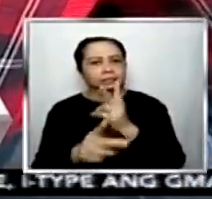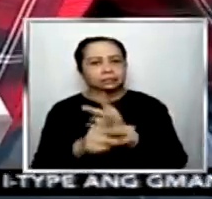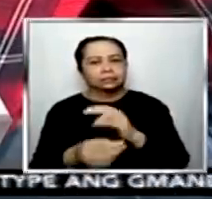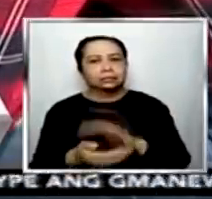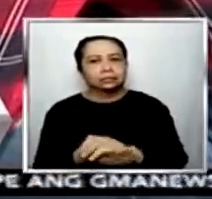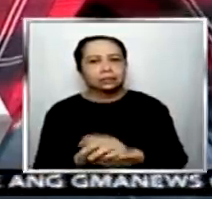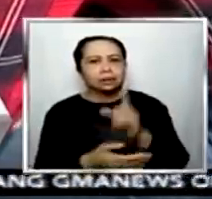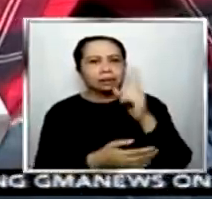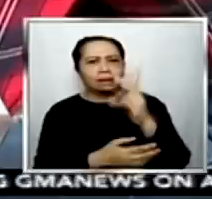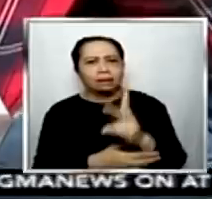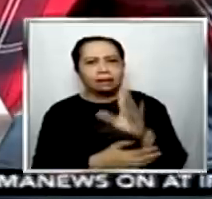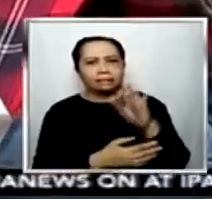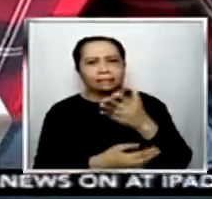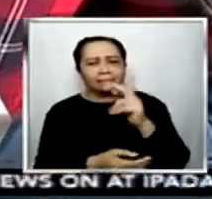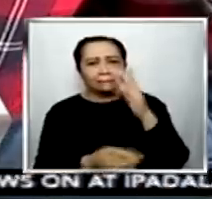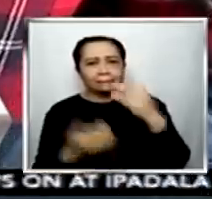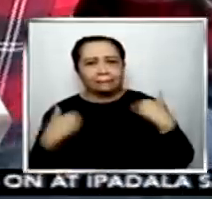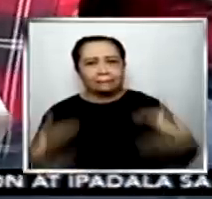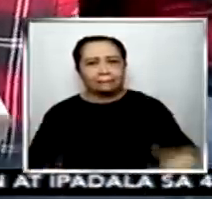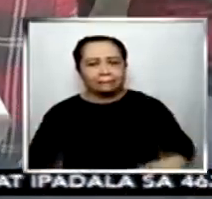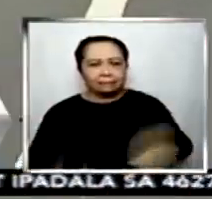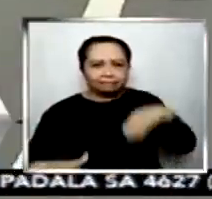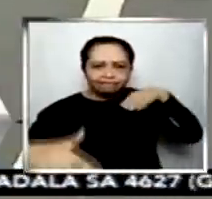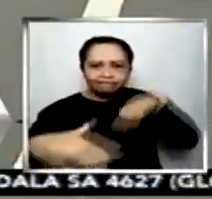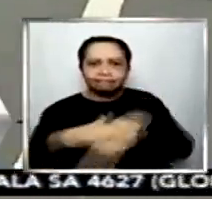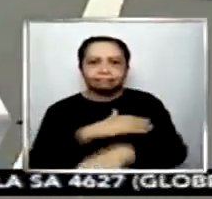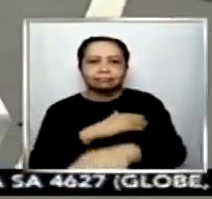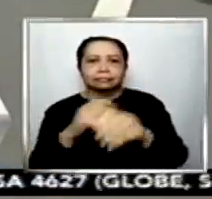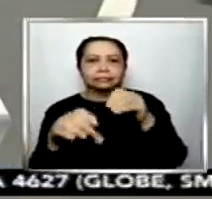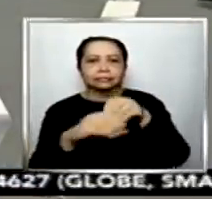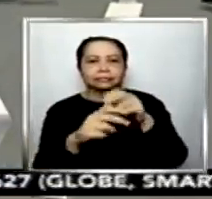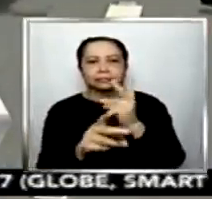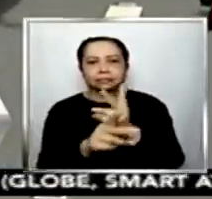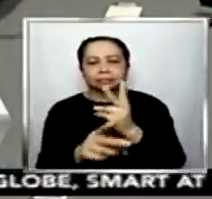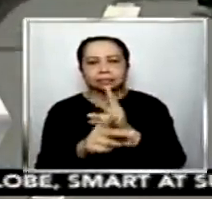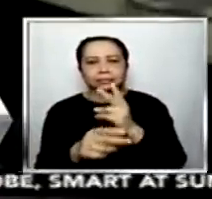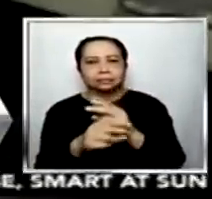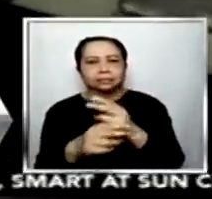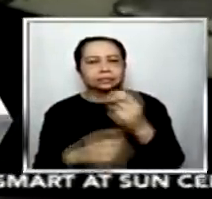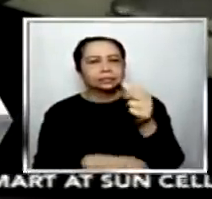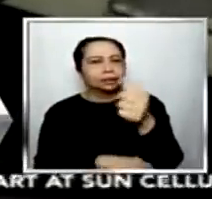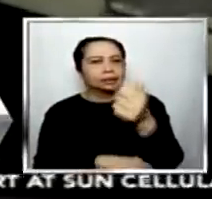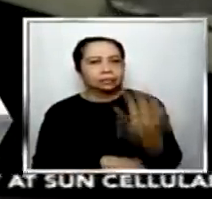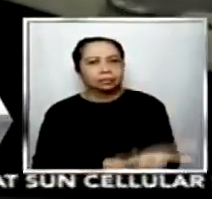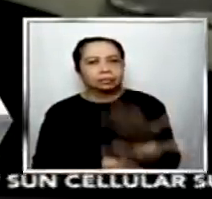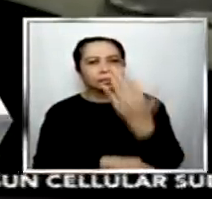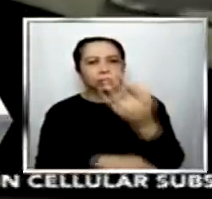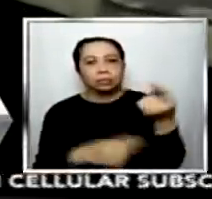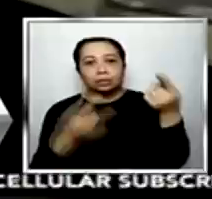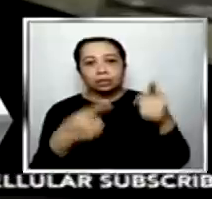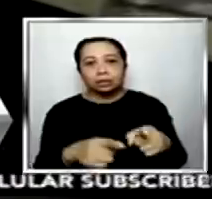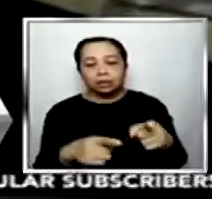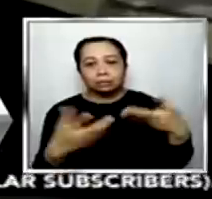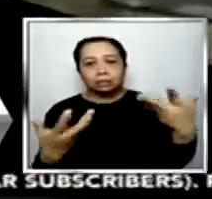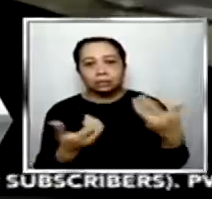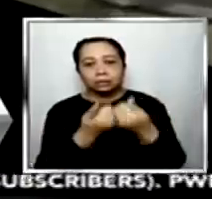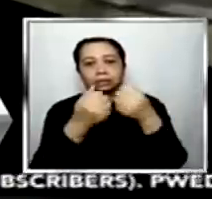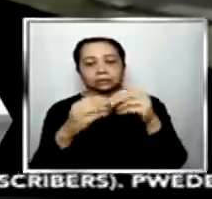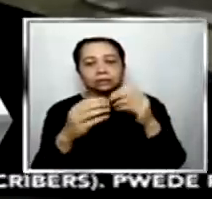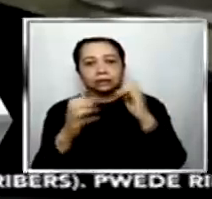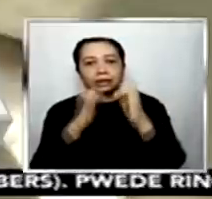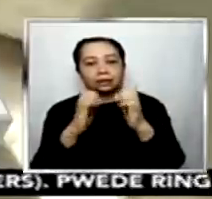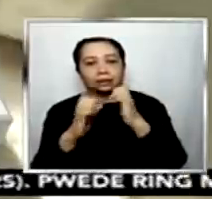kanyang katawan, pumailalim pa sa sasakyan. Pasado alas 10 ng umaga na mangyari ang insidente sa EDSA southbound